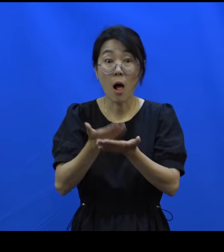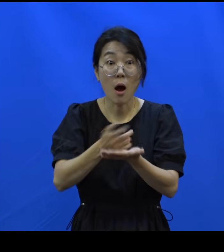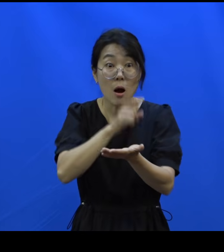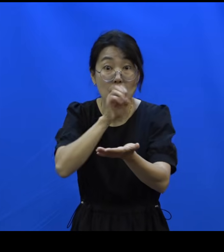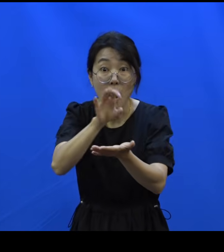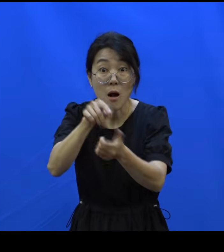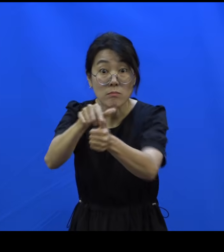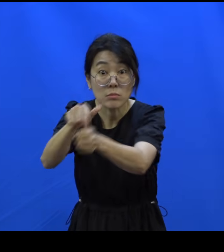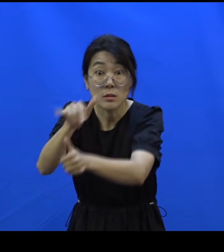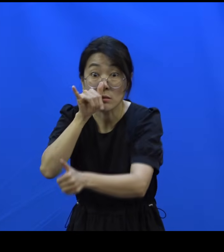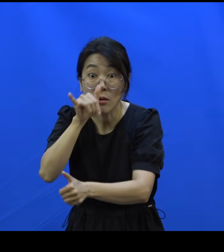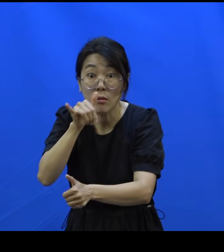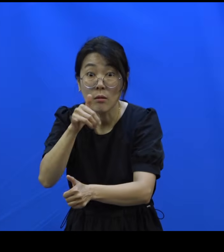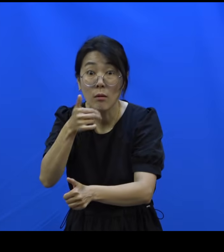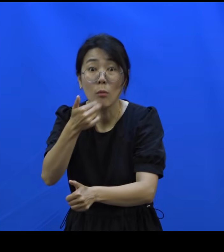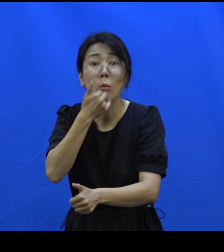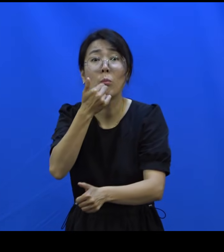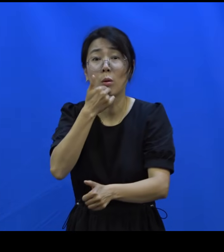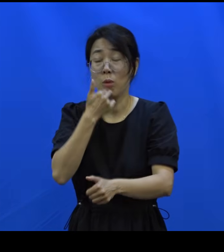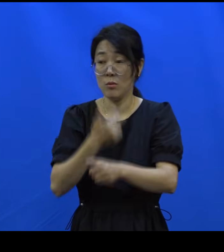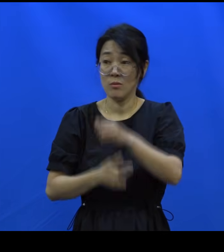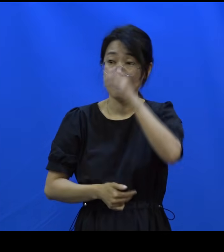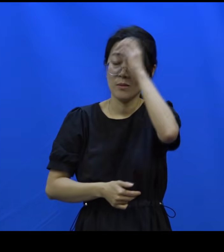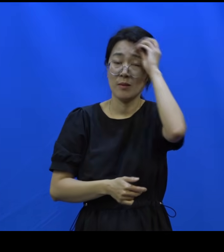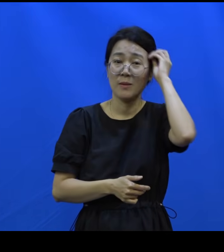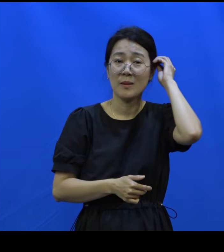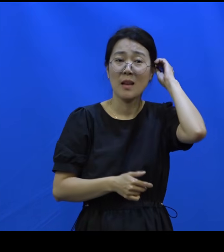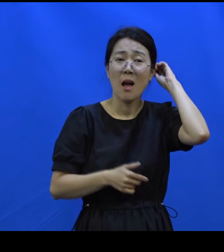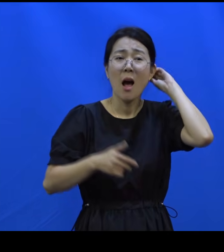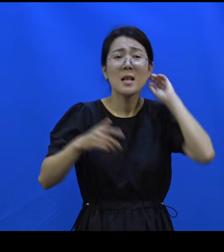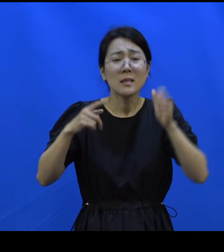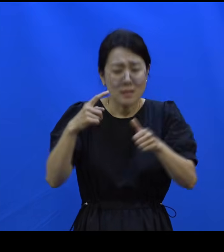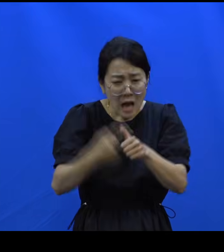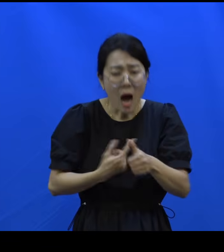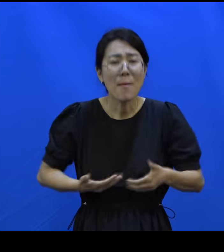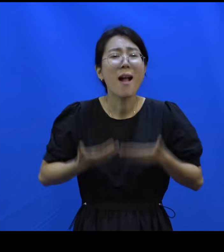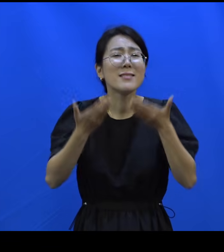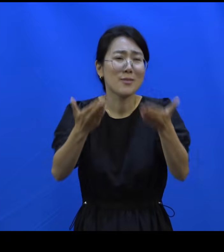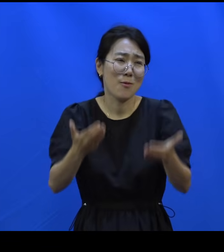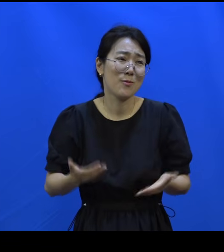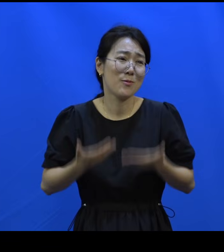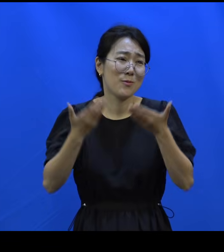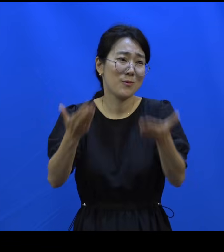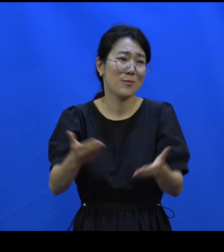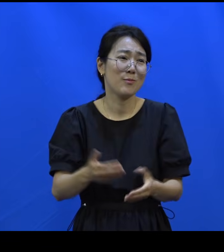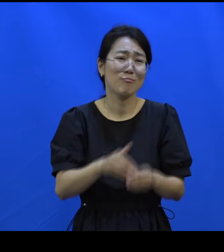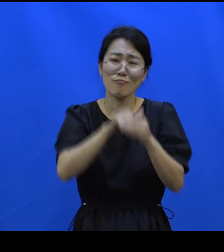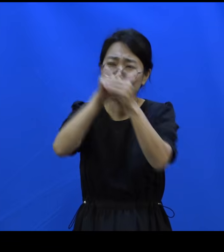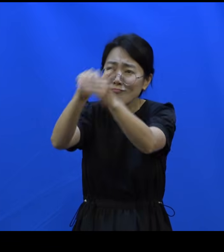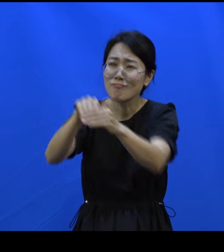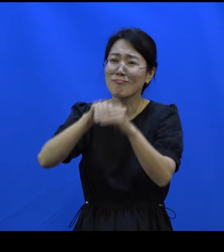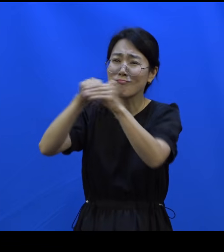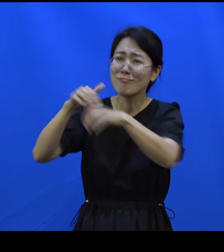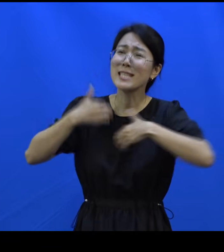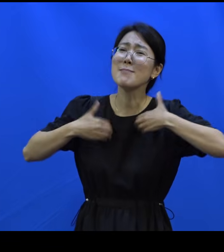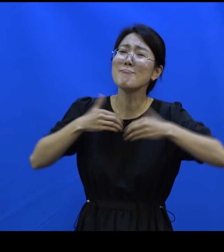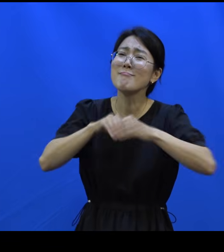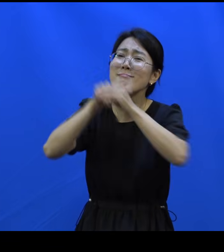여러분, 그리스도인의 삶의 태도는 근본적으로 다릅니다. 우리는 직장에서 돈을 받고 일을 하지만 일을 하는 태도는